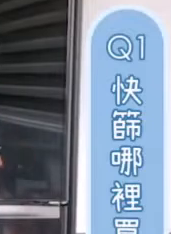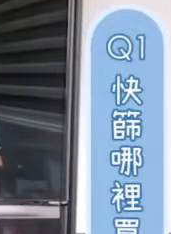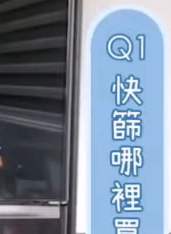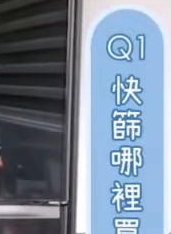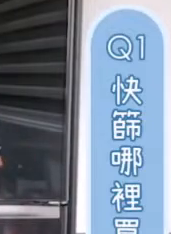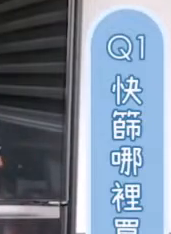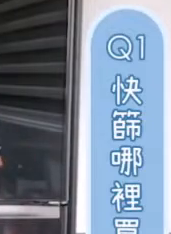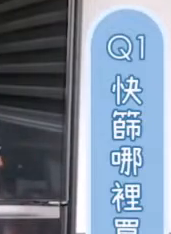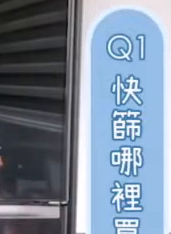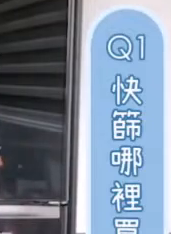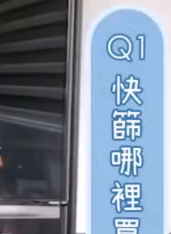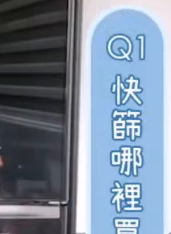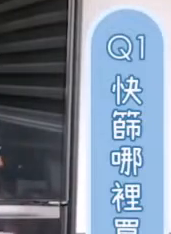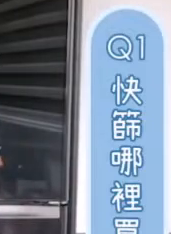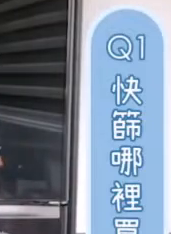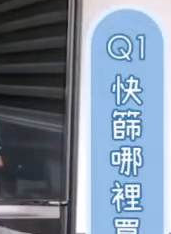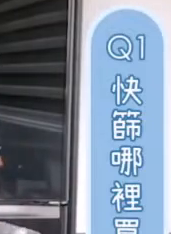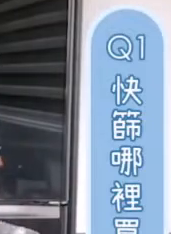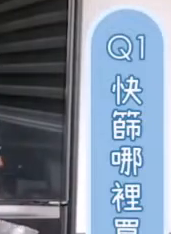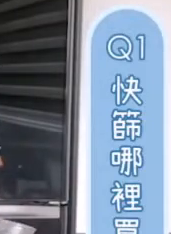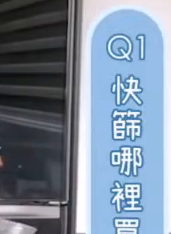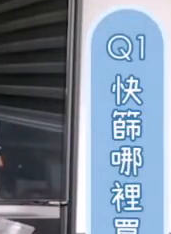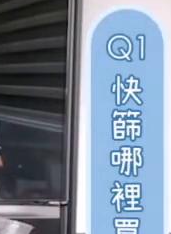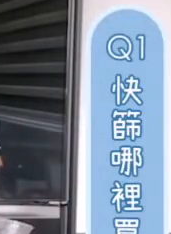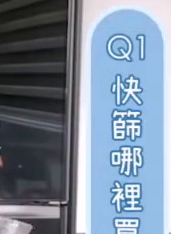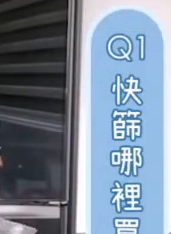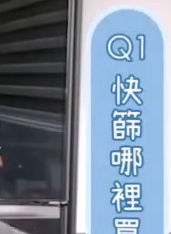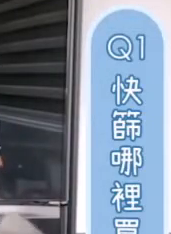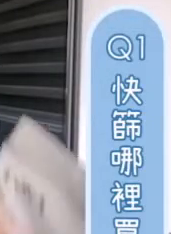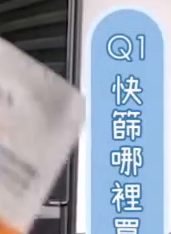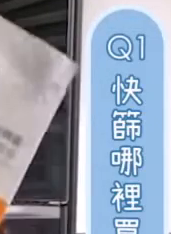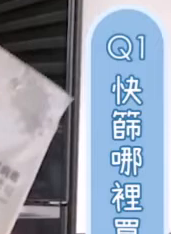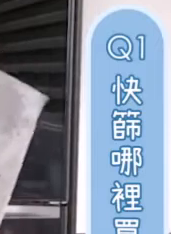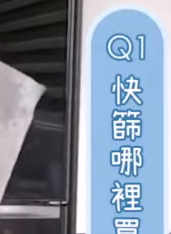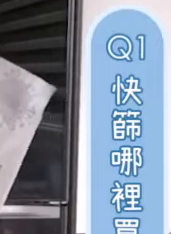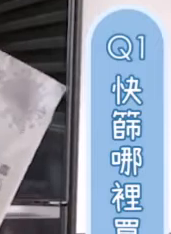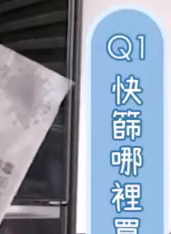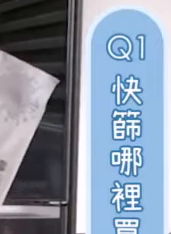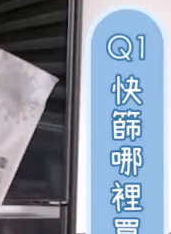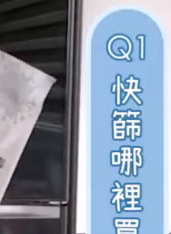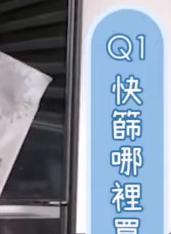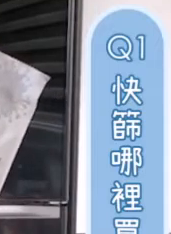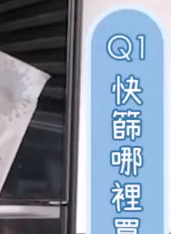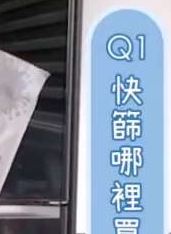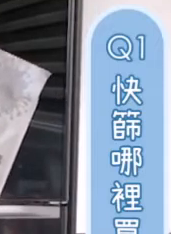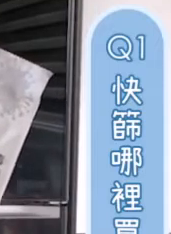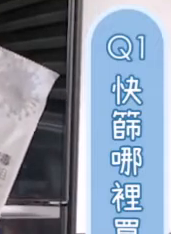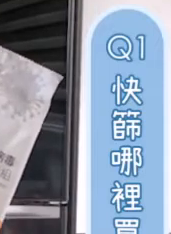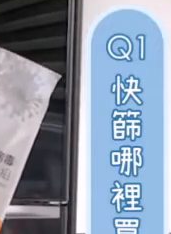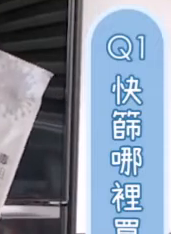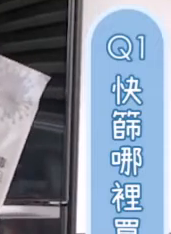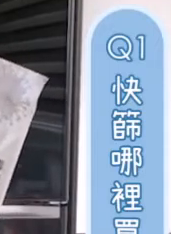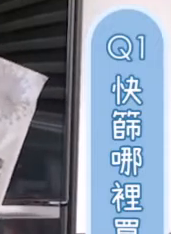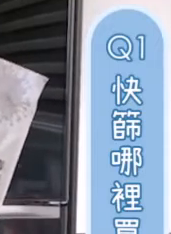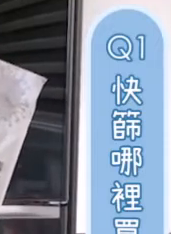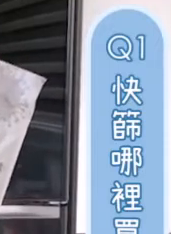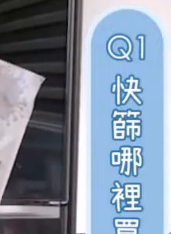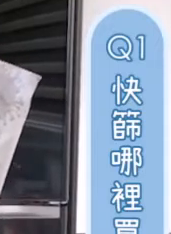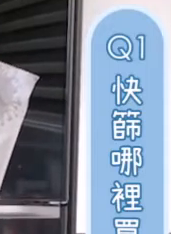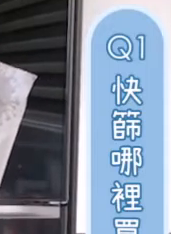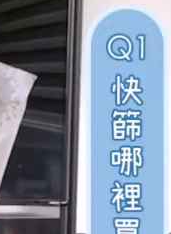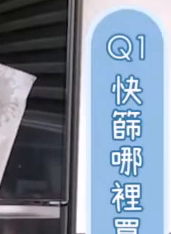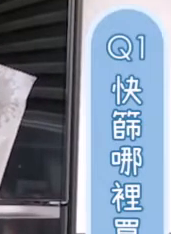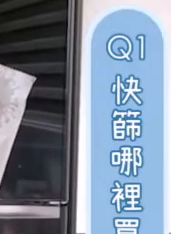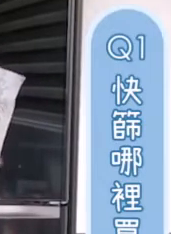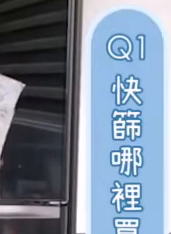Hello， 我是弟弟。那我今天要帮大家示范居家快筛的步骤。那这个快筛包的话，其实我们可以在药妆店或者